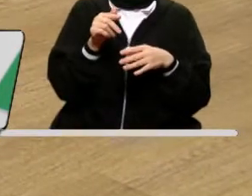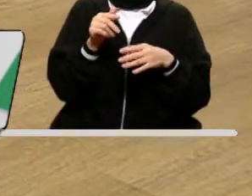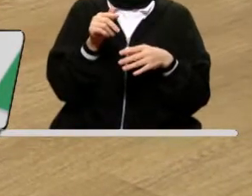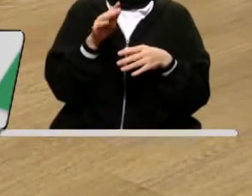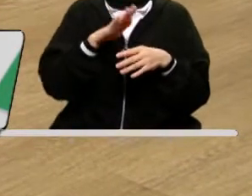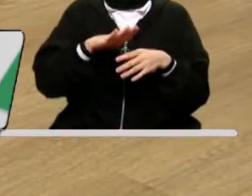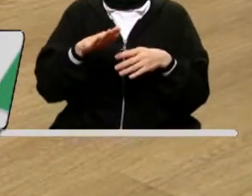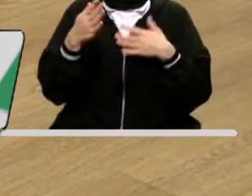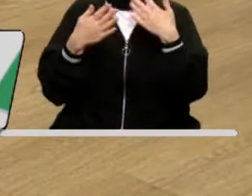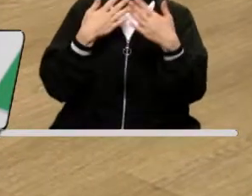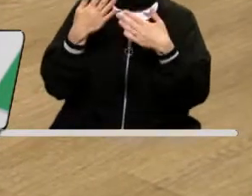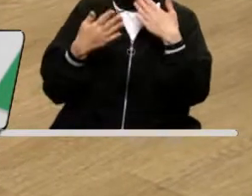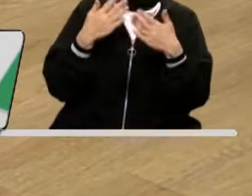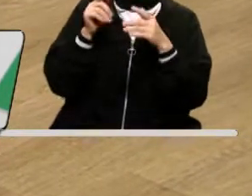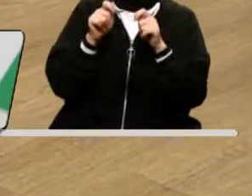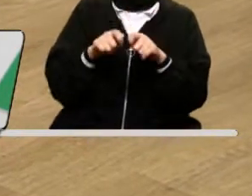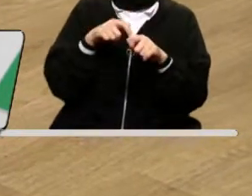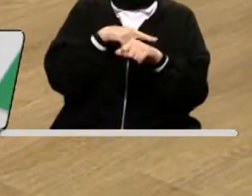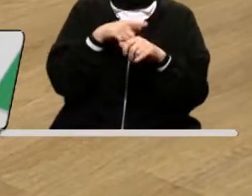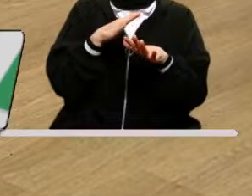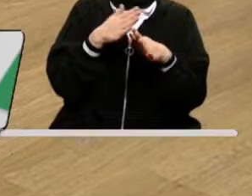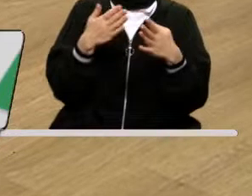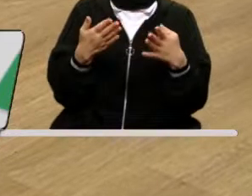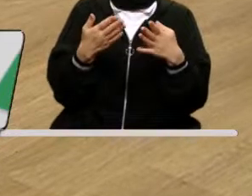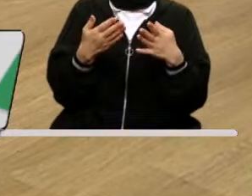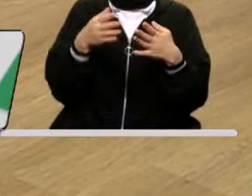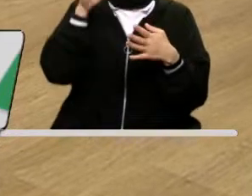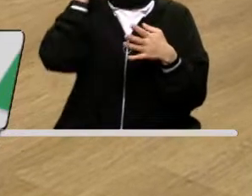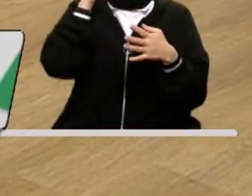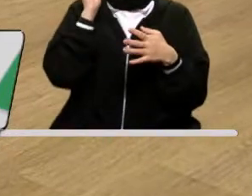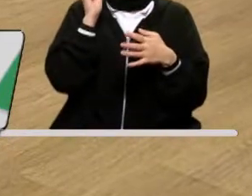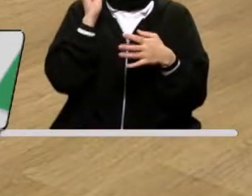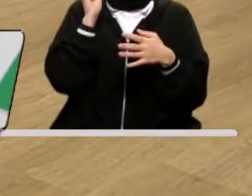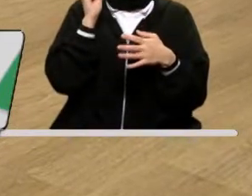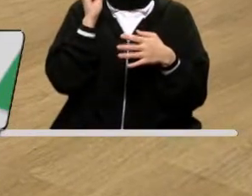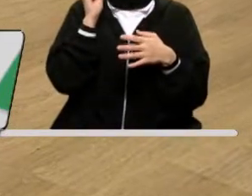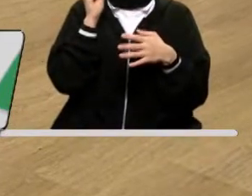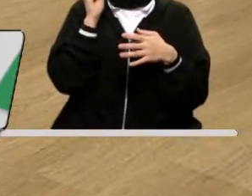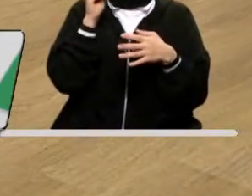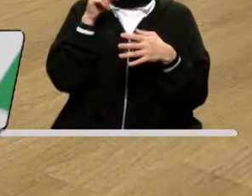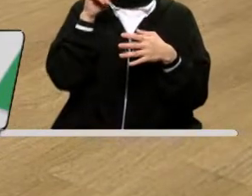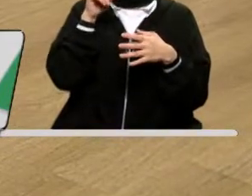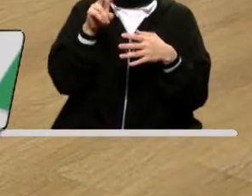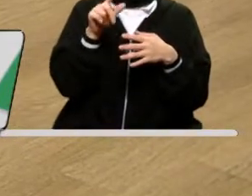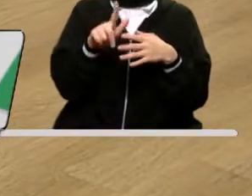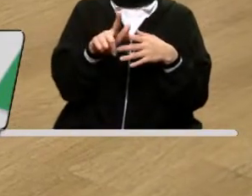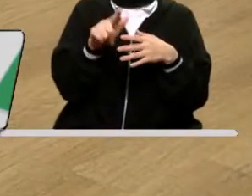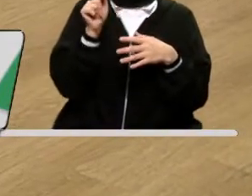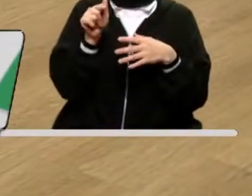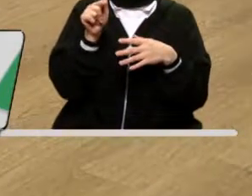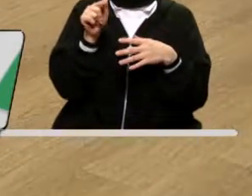çok hızlı yaklaşıyor bunu anlarsınız. Bu yoldan giderseniz ve onu kendi haline bırakıp kendi öğrenme stiliyle